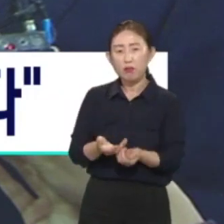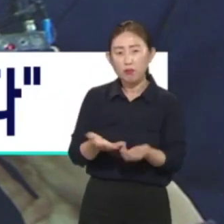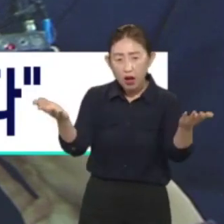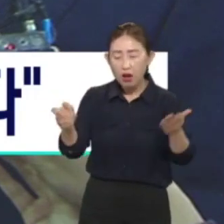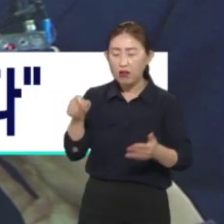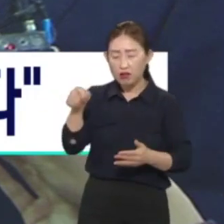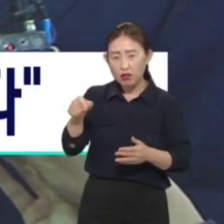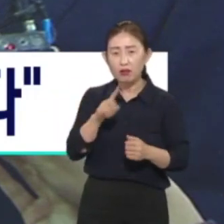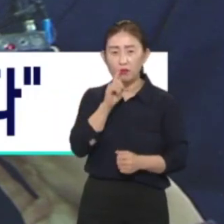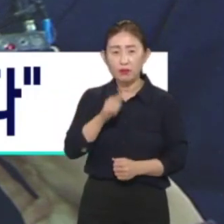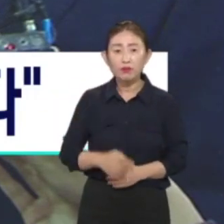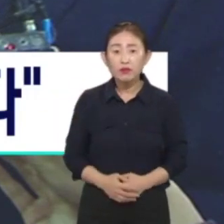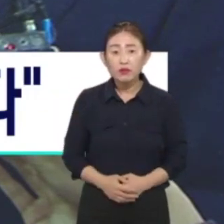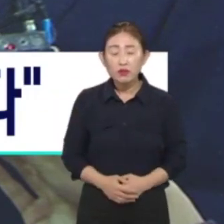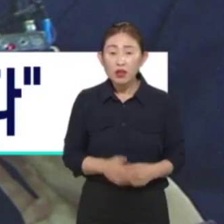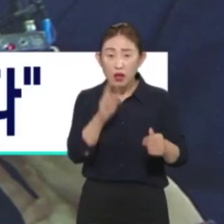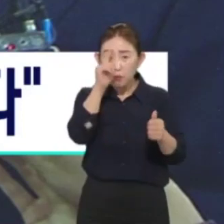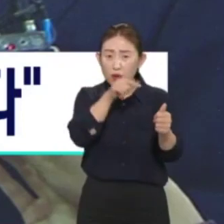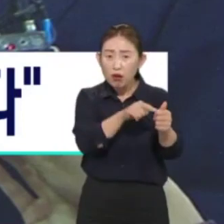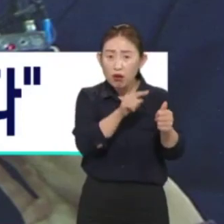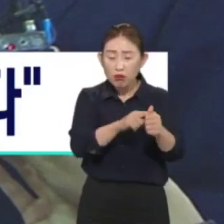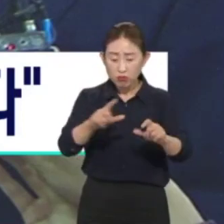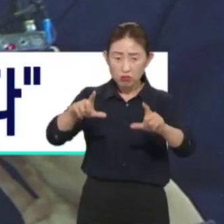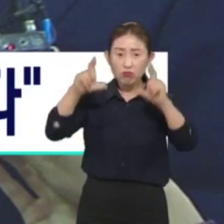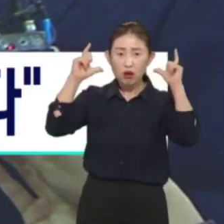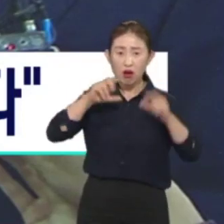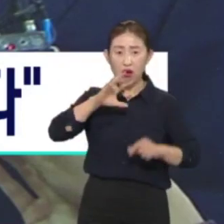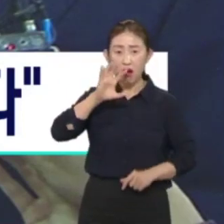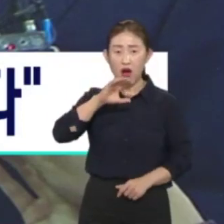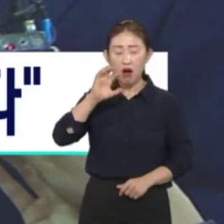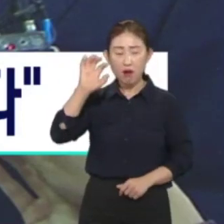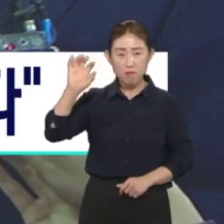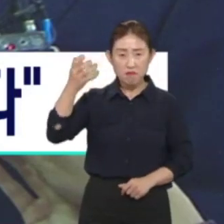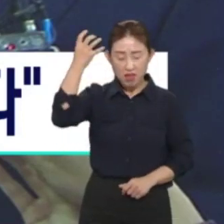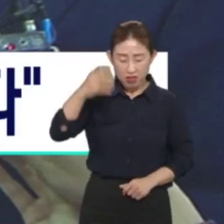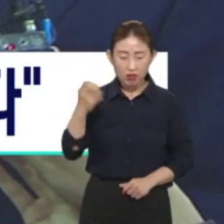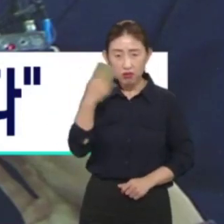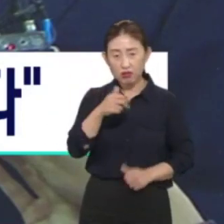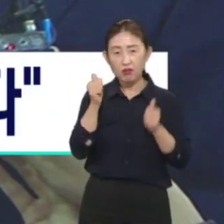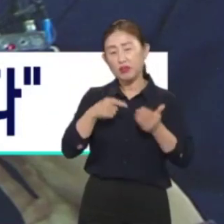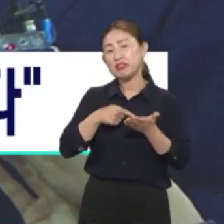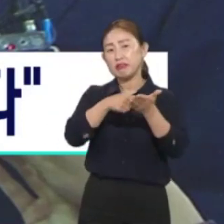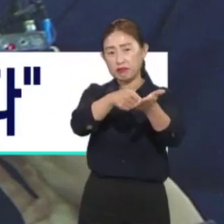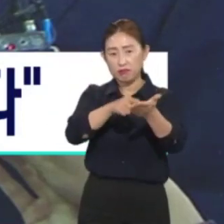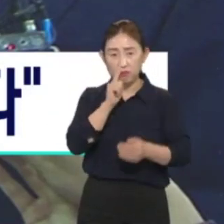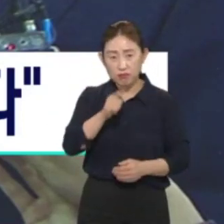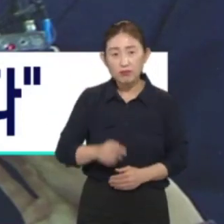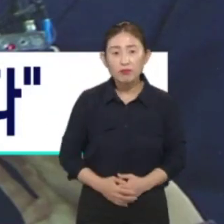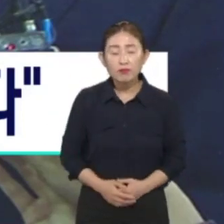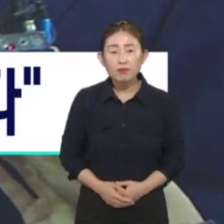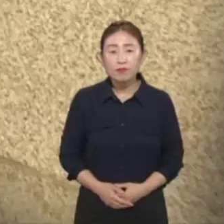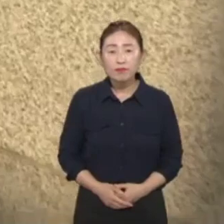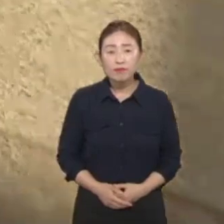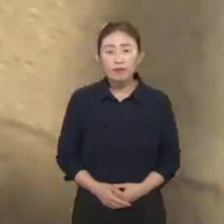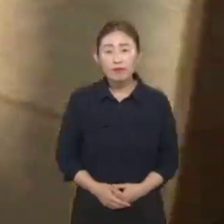영향을 미쳤다는 판단인데요. 박 시장은 결과에 반발하며 상고할 뜻을 밝혔습니다. 이수복 기자입니다.